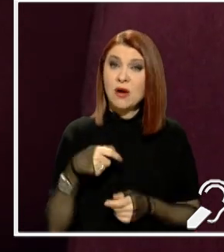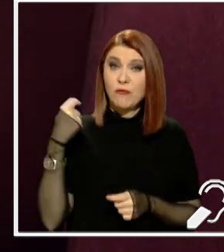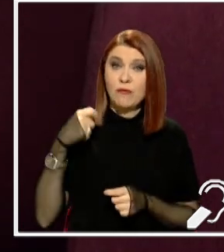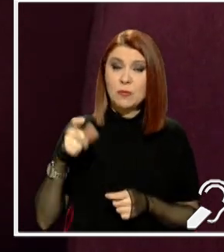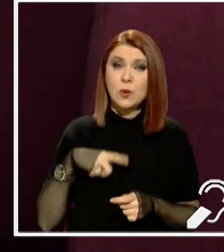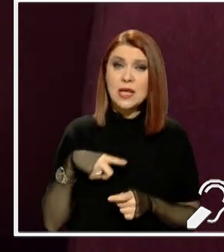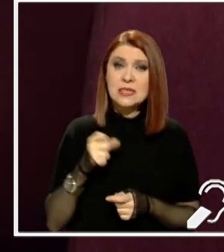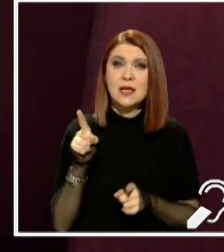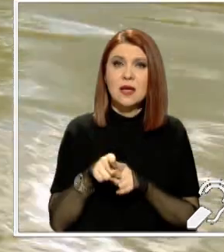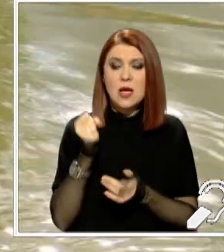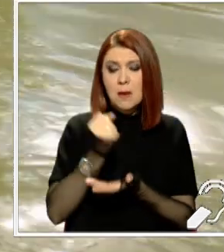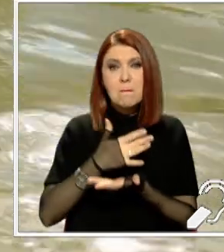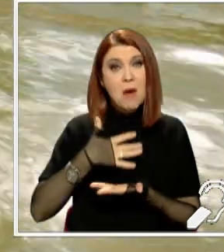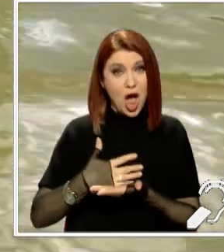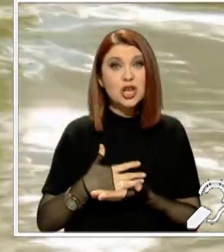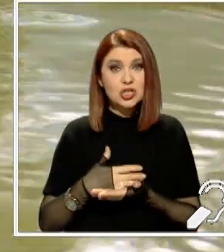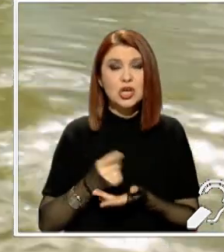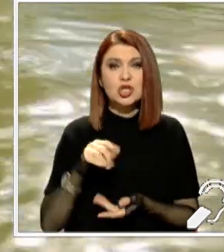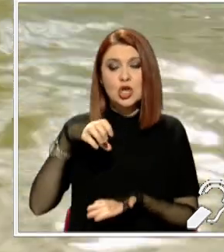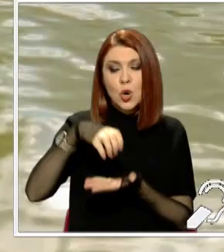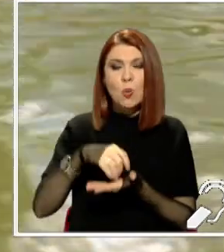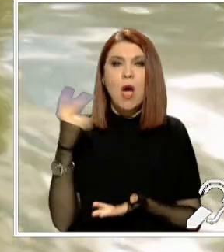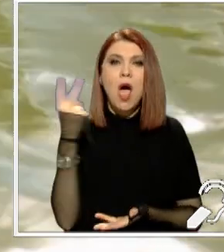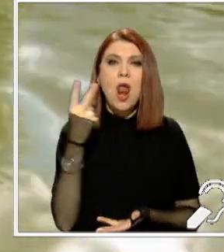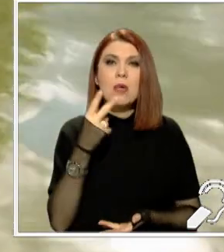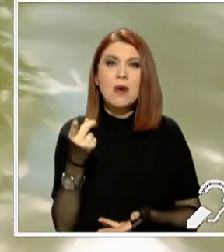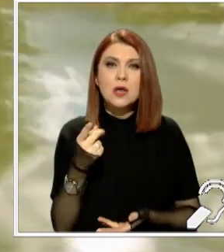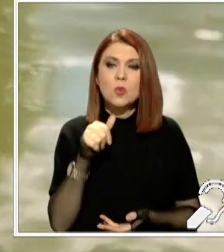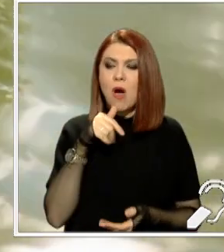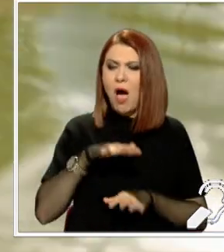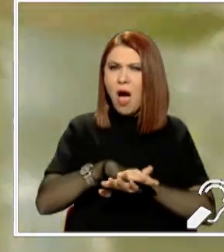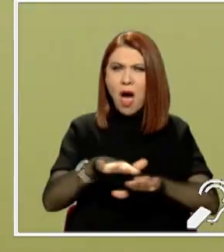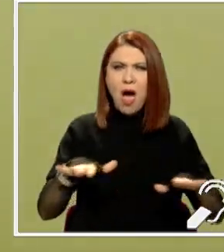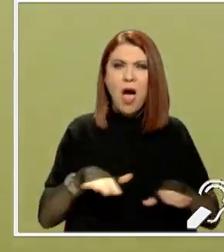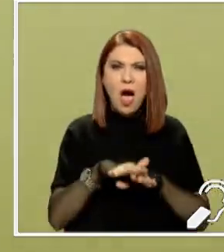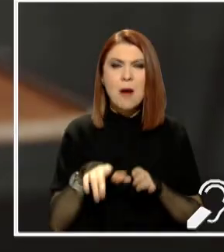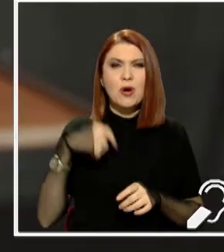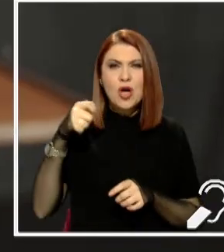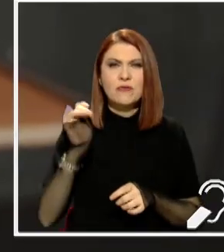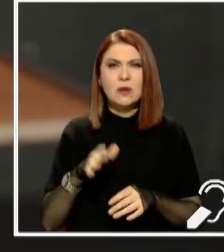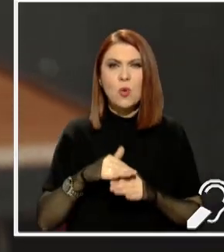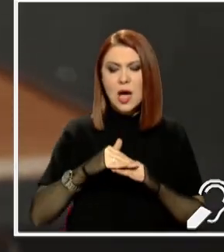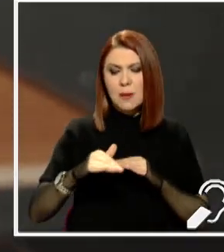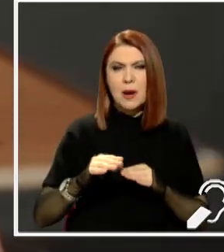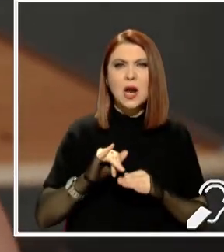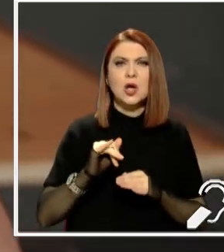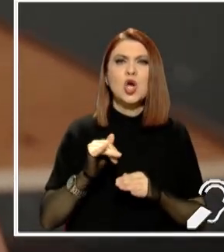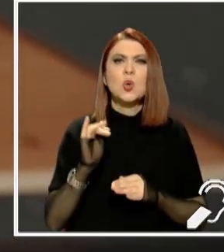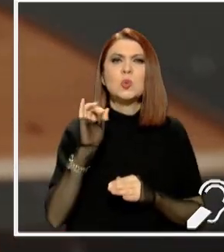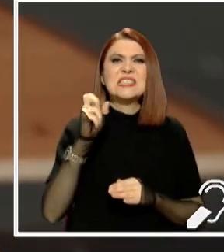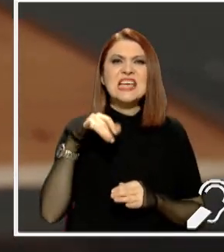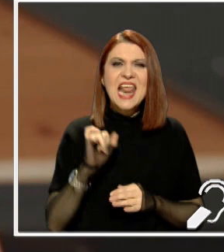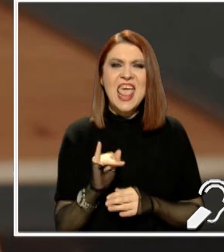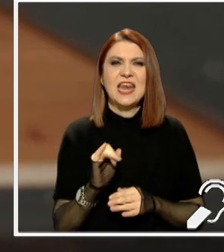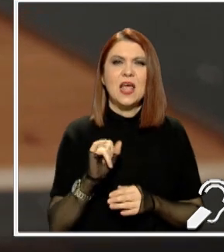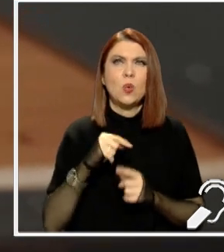este realism magic, am filmat și la Laguna Albastră, pentru că ne-am dorit peisajul ăsta cu apă. Filmul are planul ăsta fantastic cu sirene, cu tritoni, cu